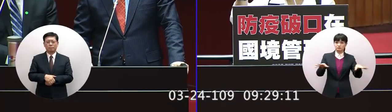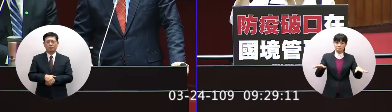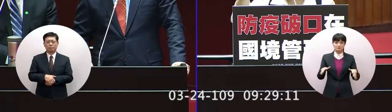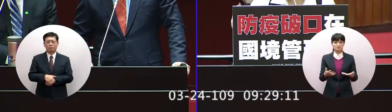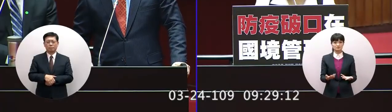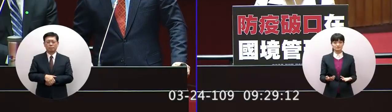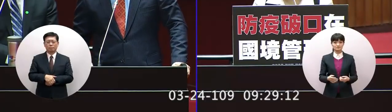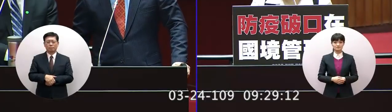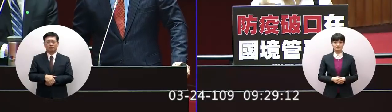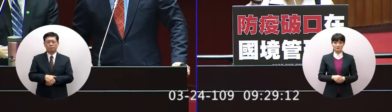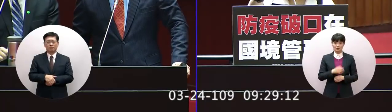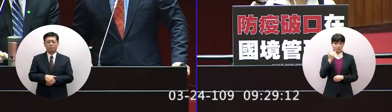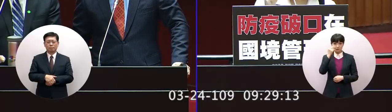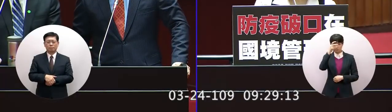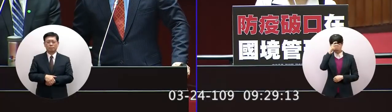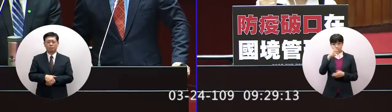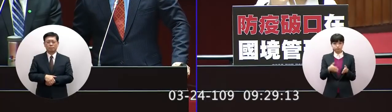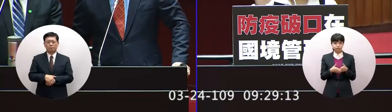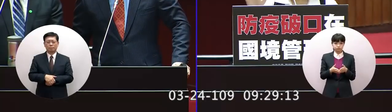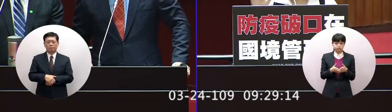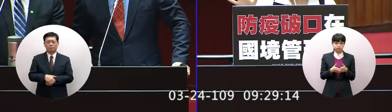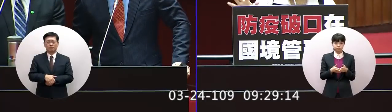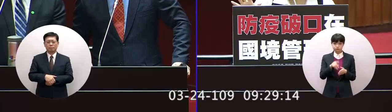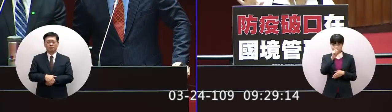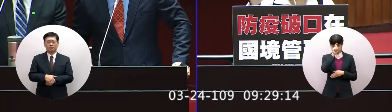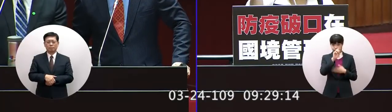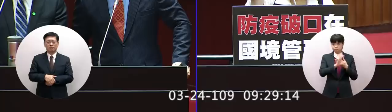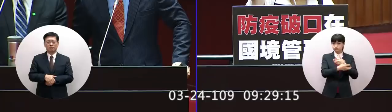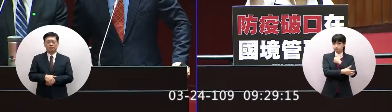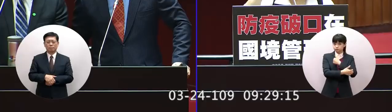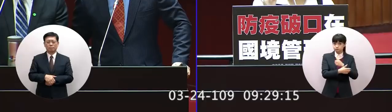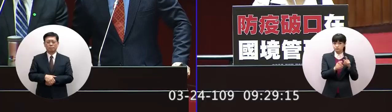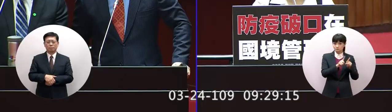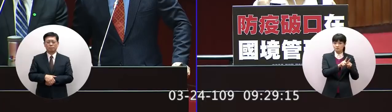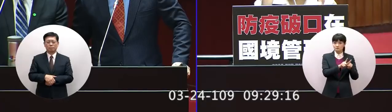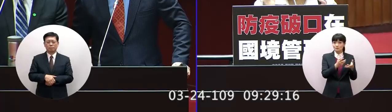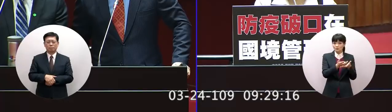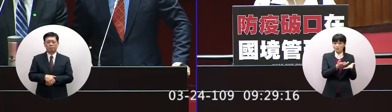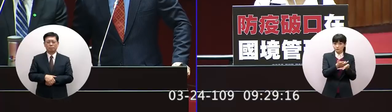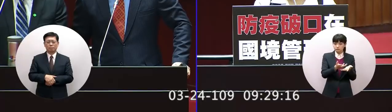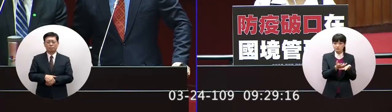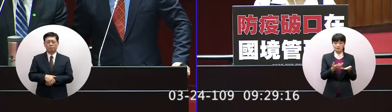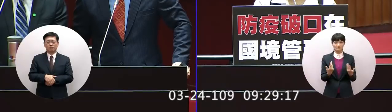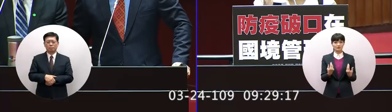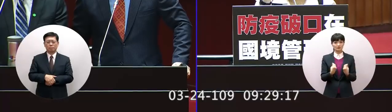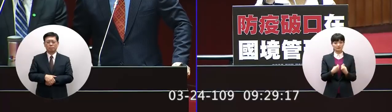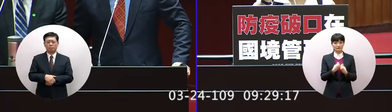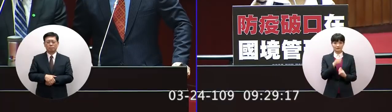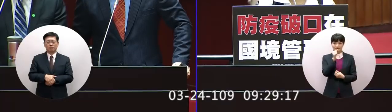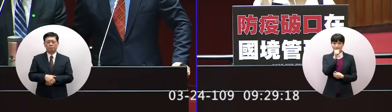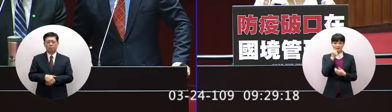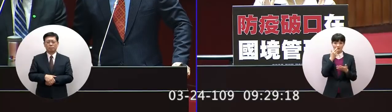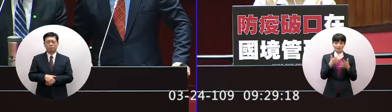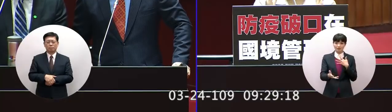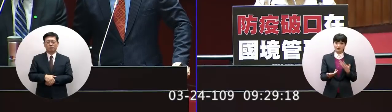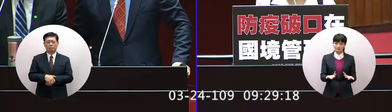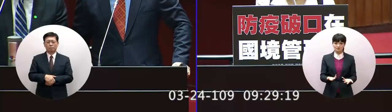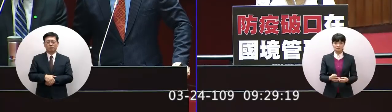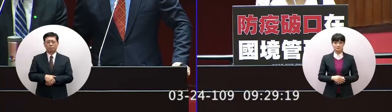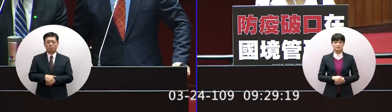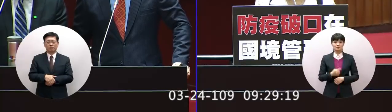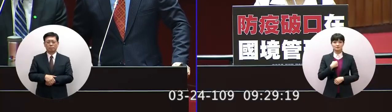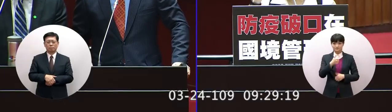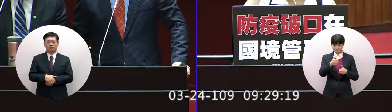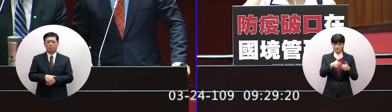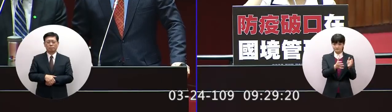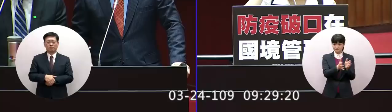就是警察有需要，他们想做好，没有办法去做，啊，够保定多立几家哈，我非常感谢院长